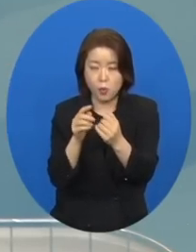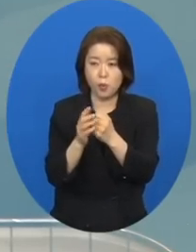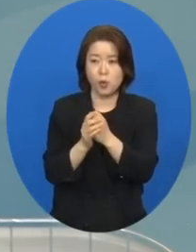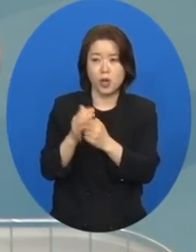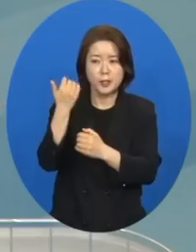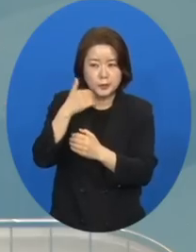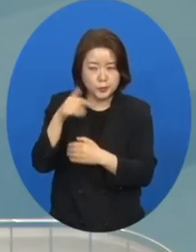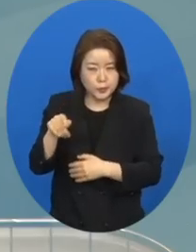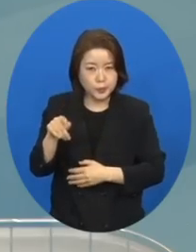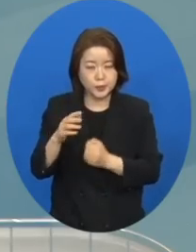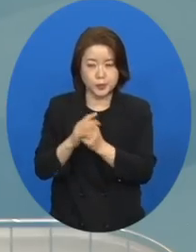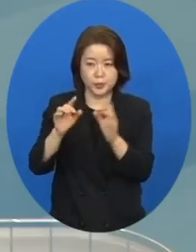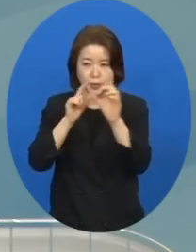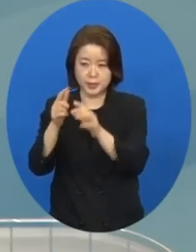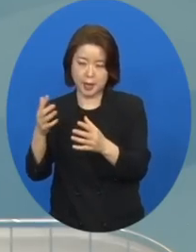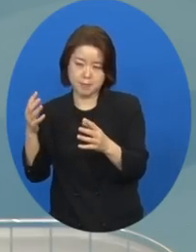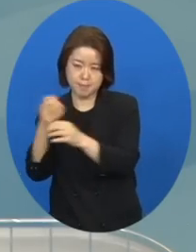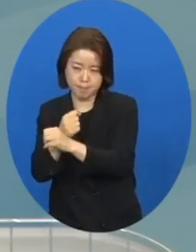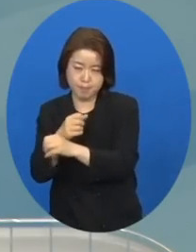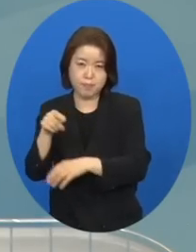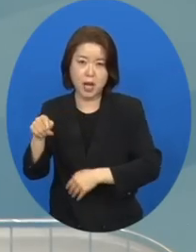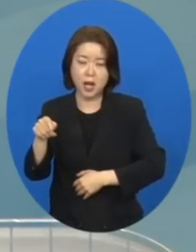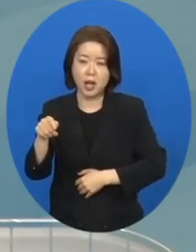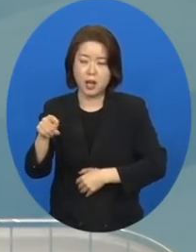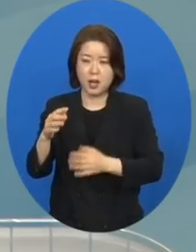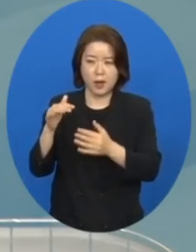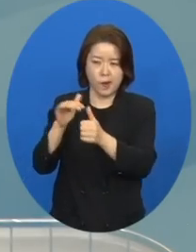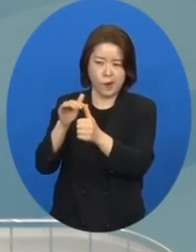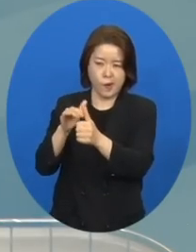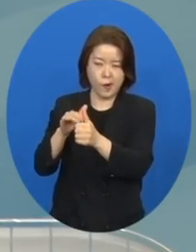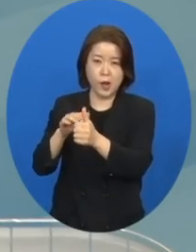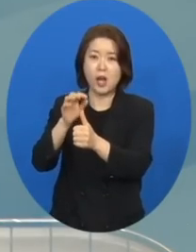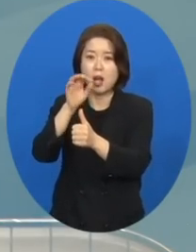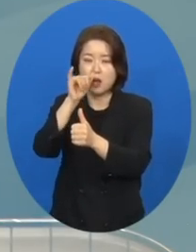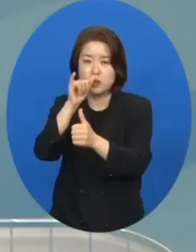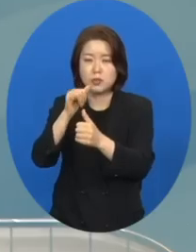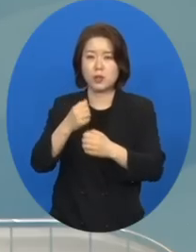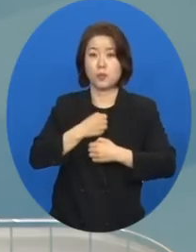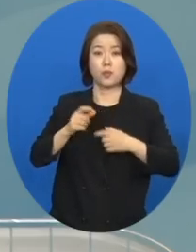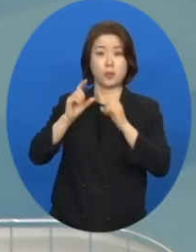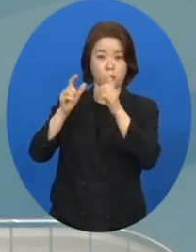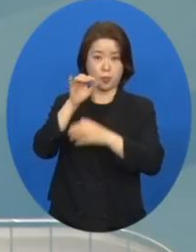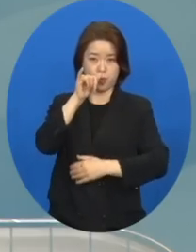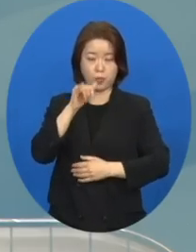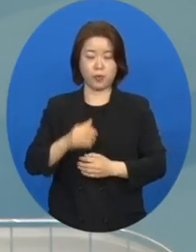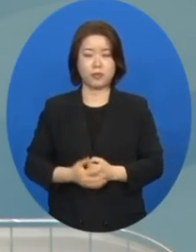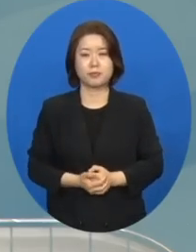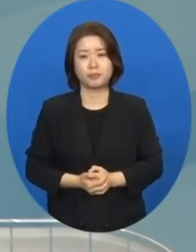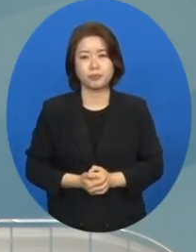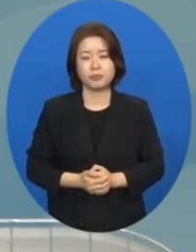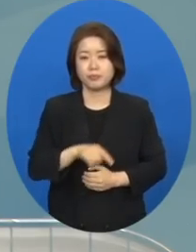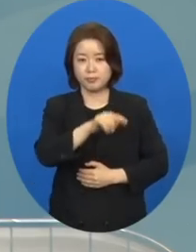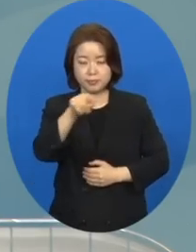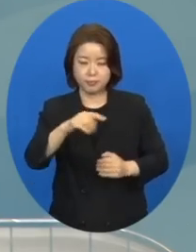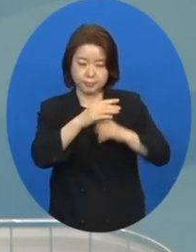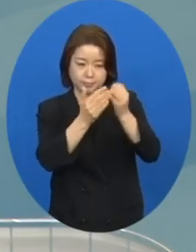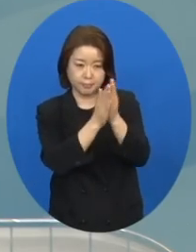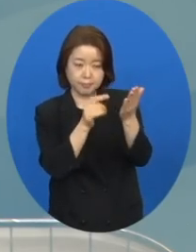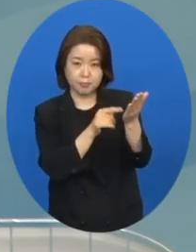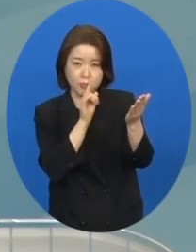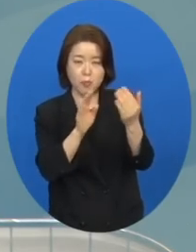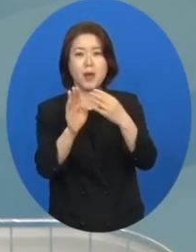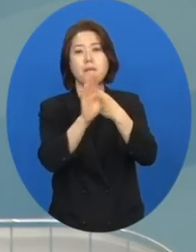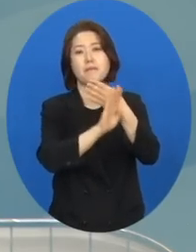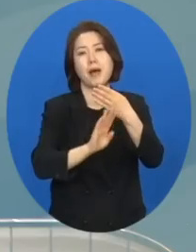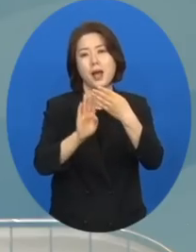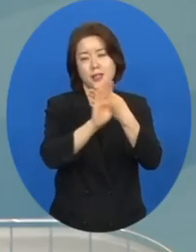삶을 파괴하고 그렇게 괴롭힐 수 있다고도 경고 했습니다 오늘 본문에서는 바로 바리새인들을 말해 자 우리가 오늘